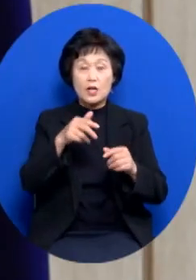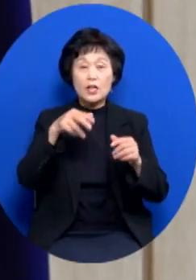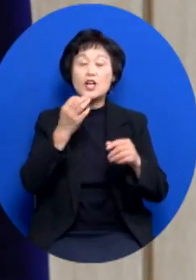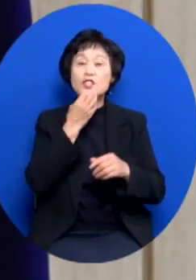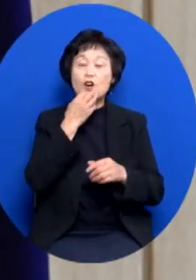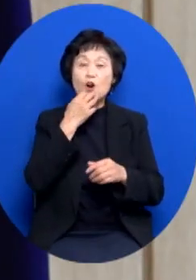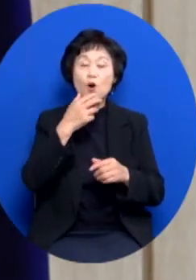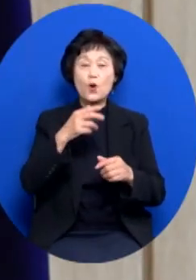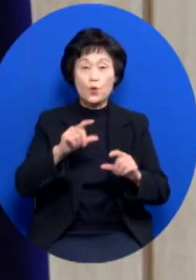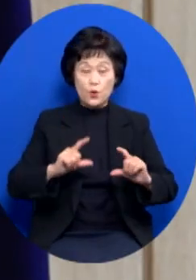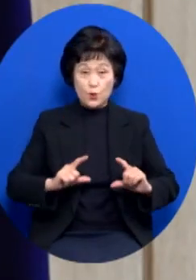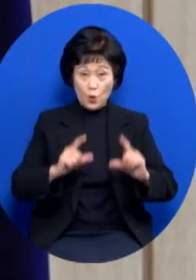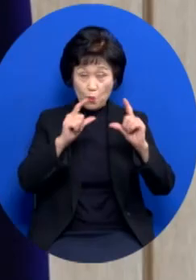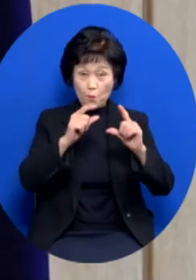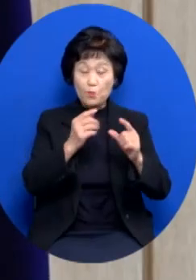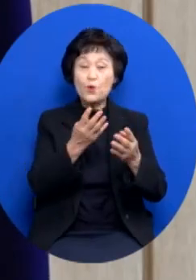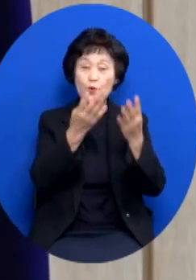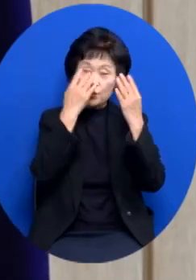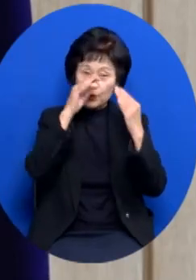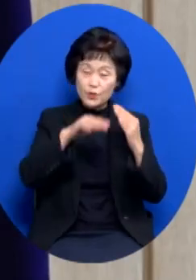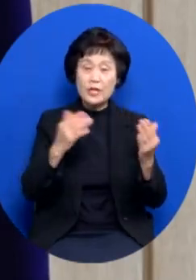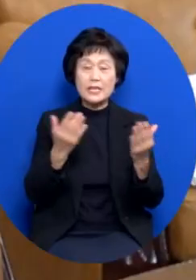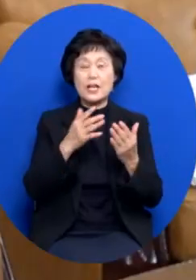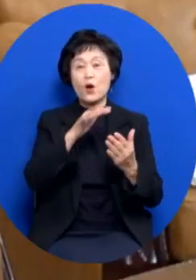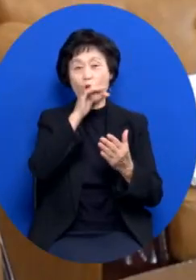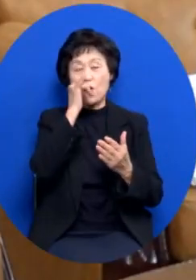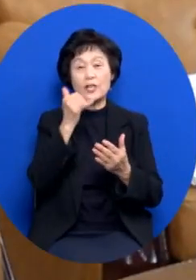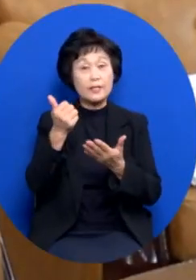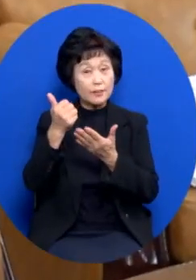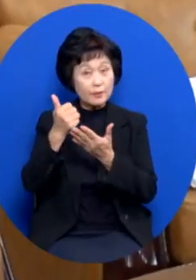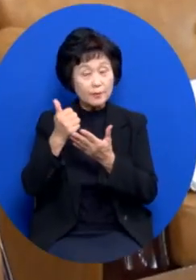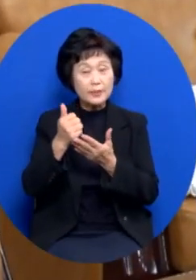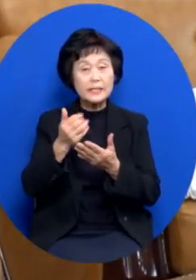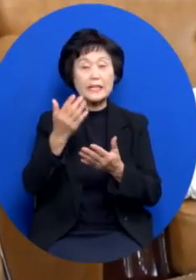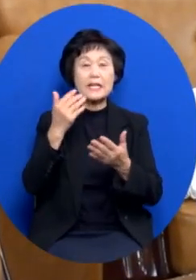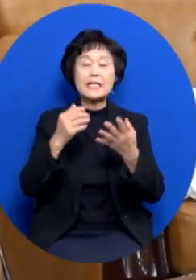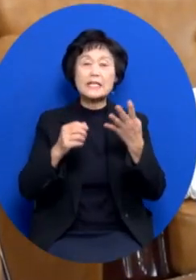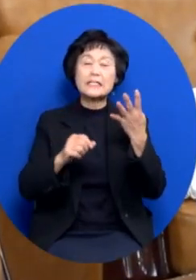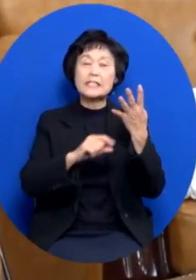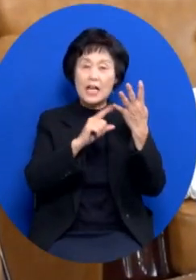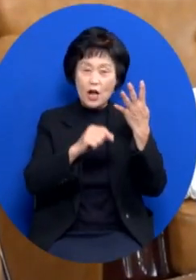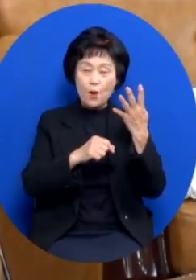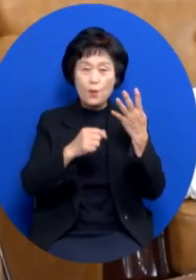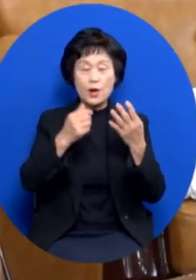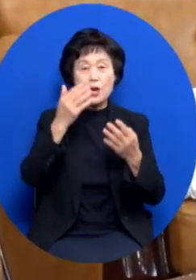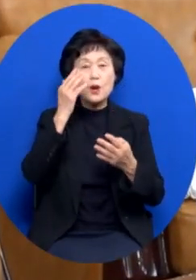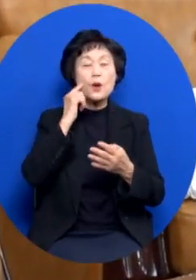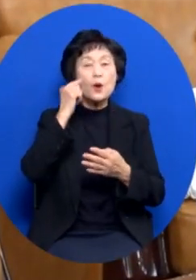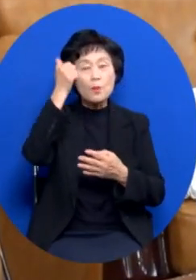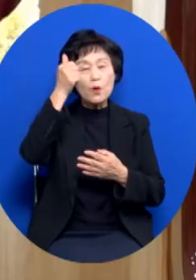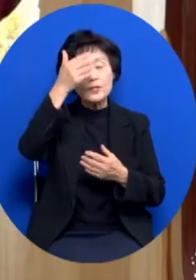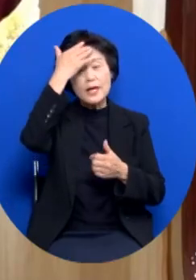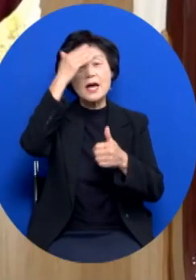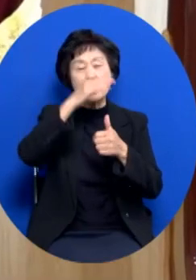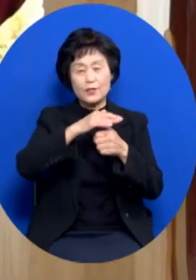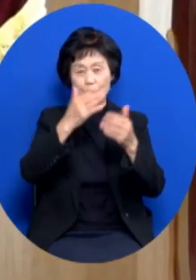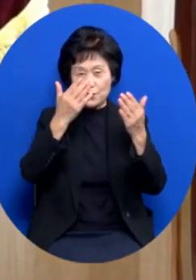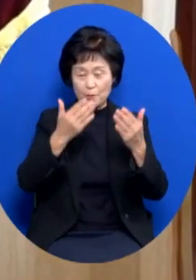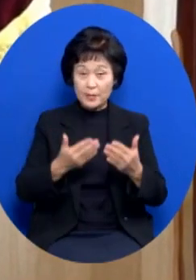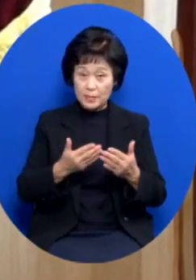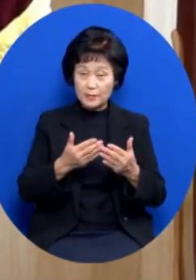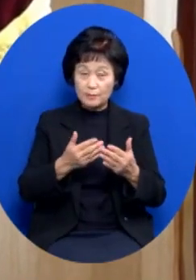소장. 교정 선교와 추수자 선교를 위해 지난 4월 목사 안수를 받기도 했습니다. 김 소장은